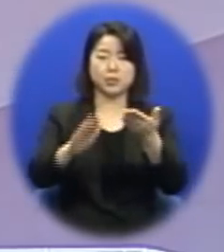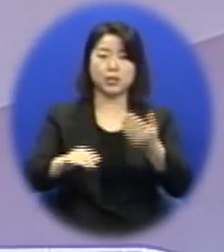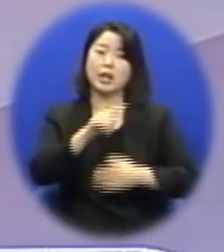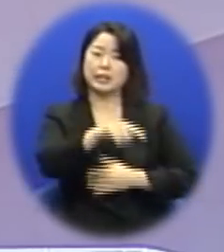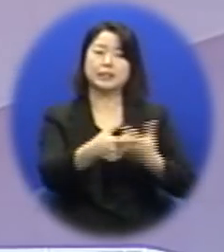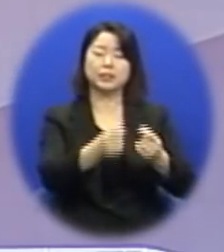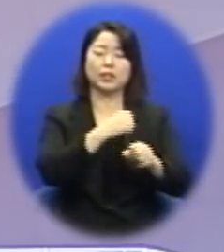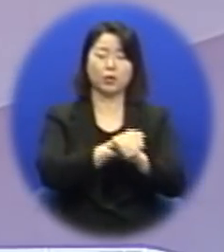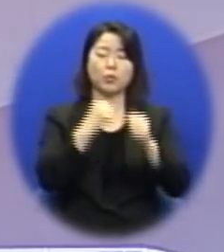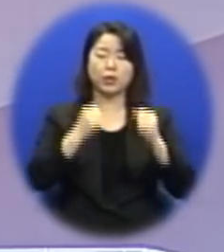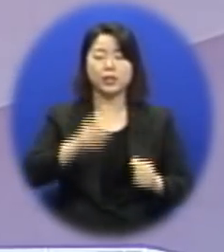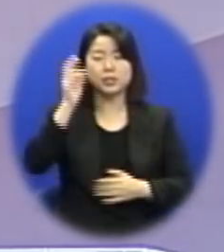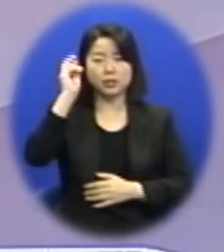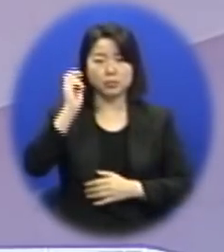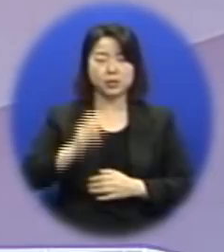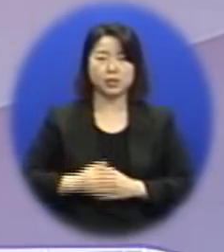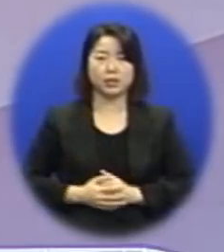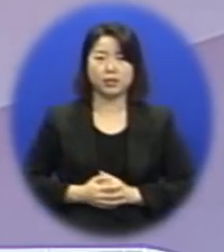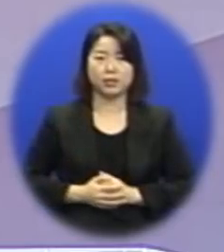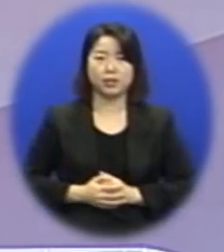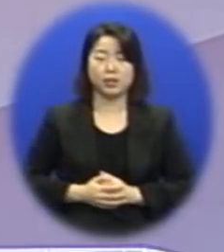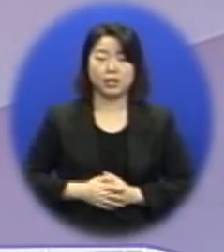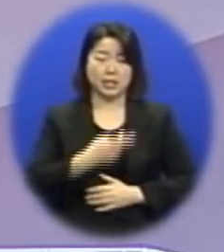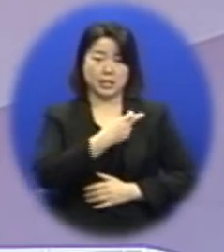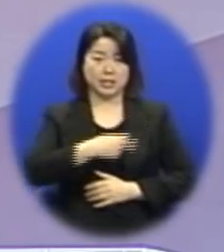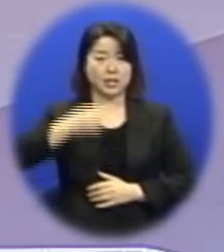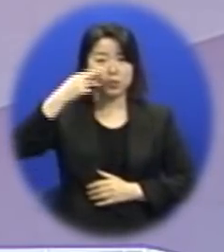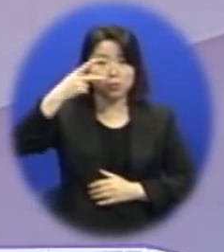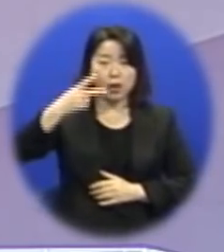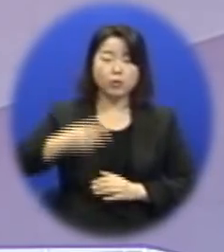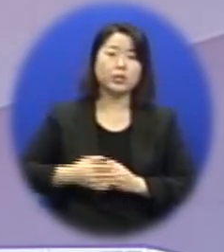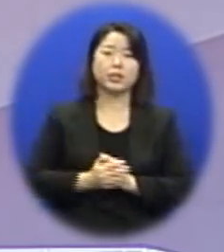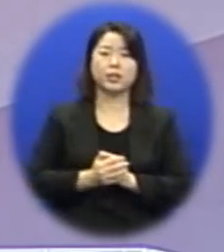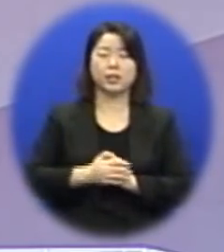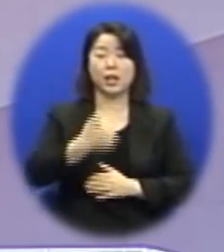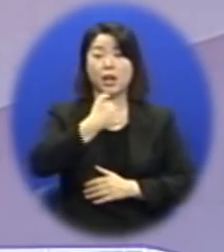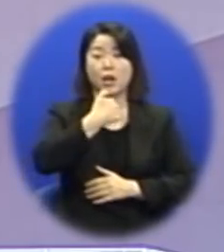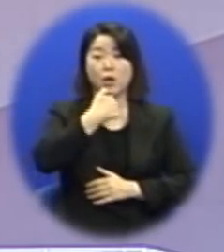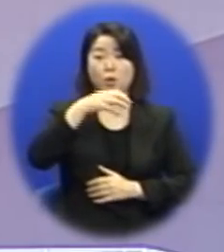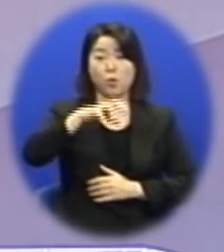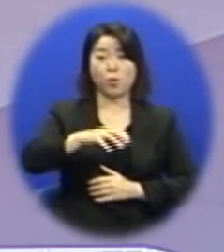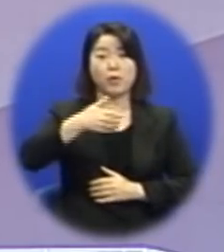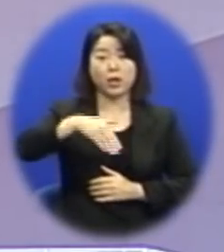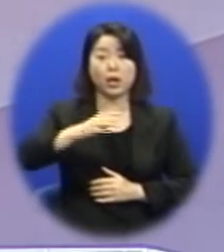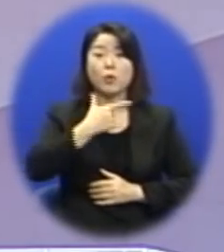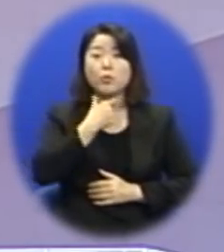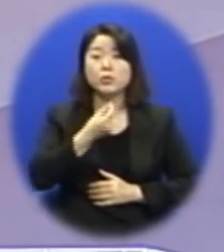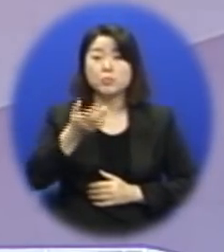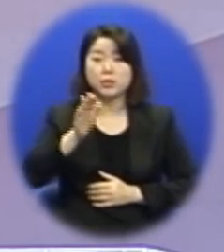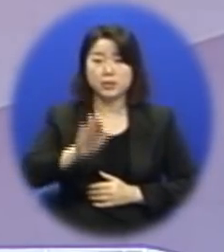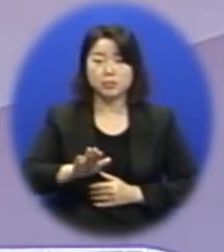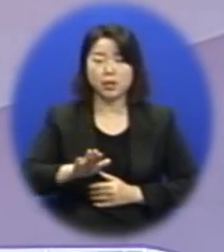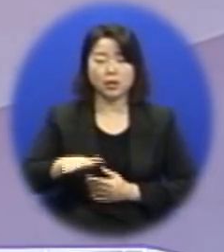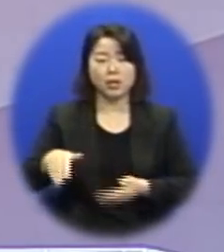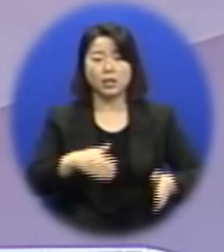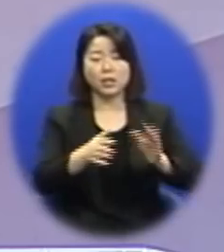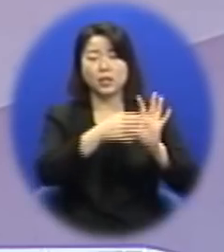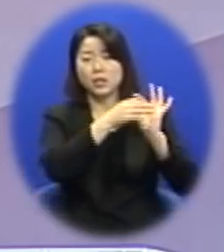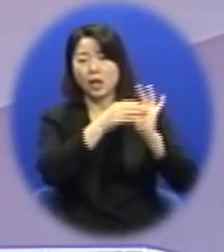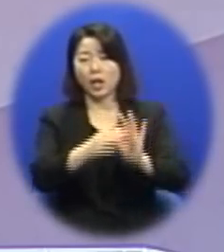계실 거예요 사도 바울이 로마 길이